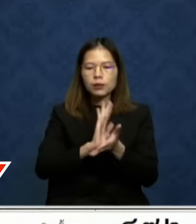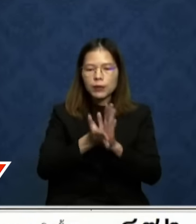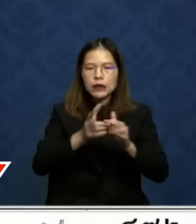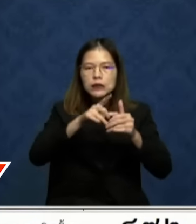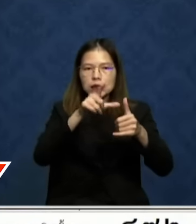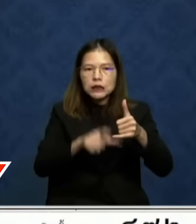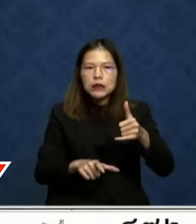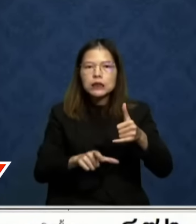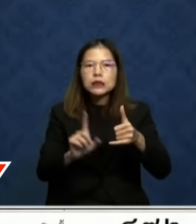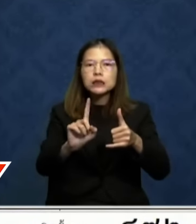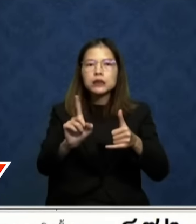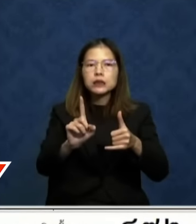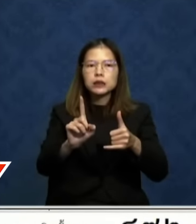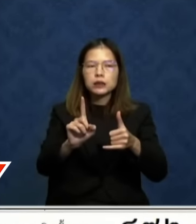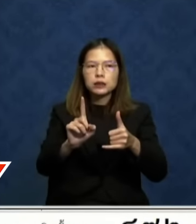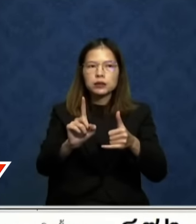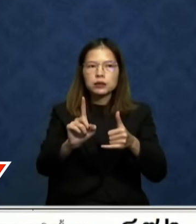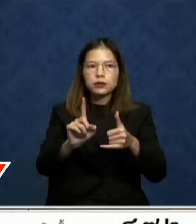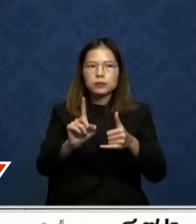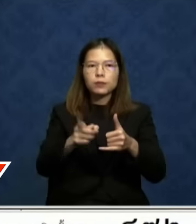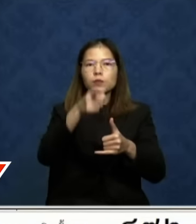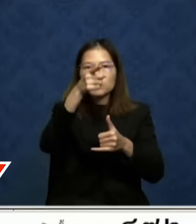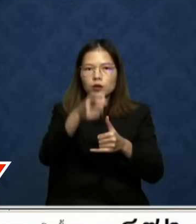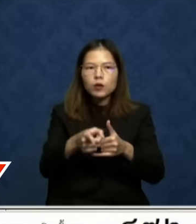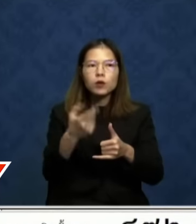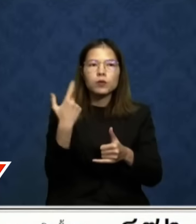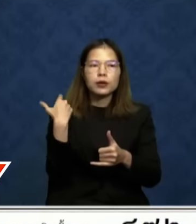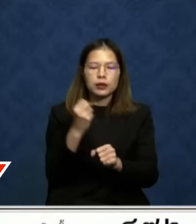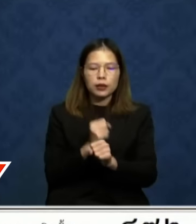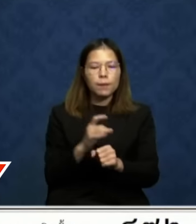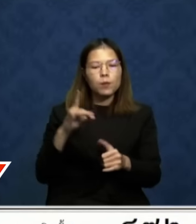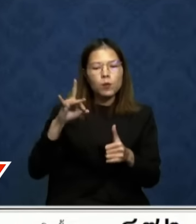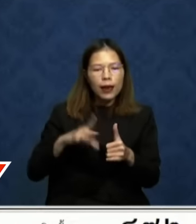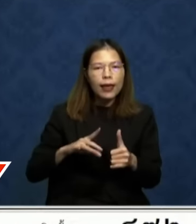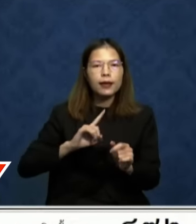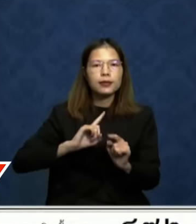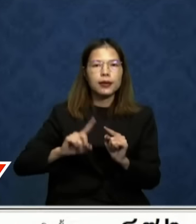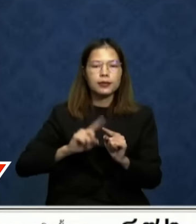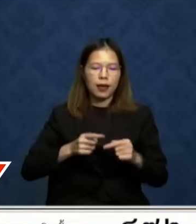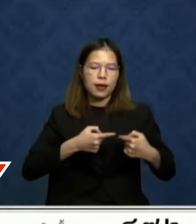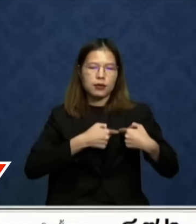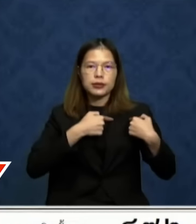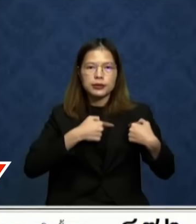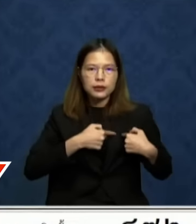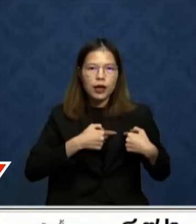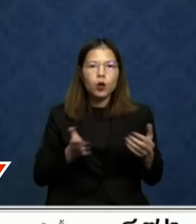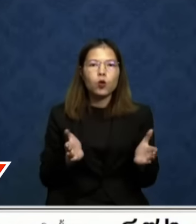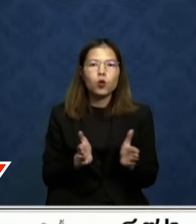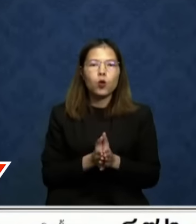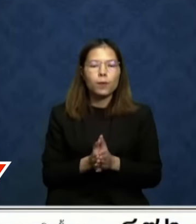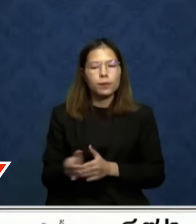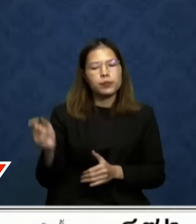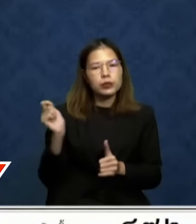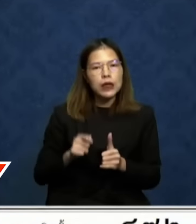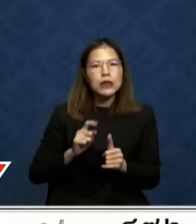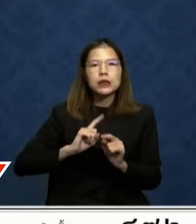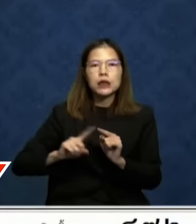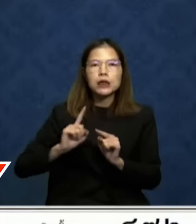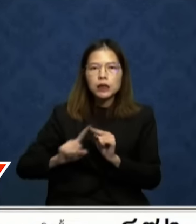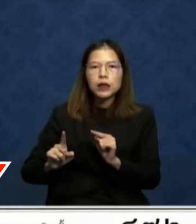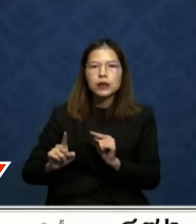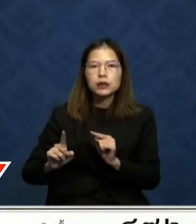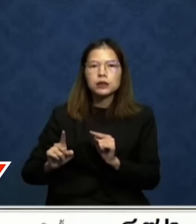โดยต้องไม่กระทำความรุนแรงต่อร่างกายหรือจิตใจไม่เป็นการเคี่ยนตีหรือการกระท